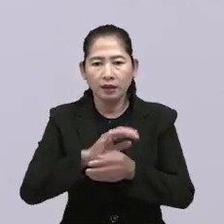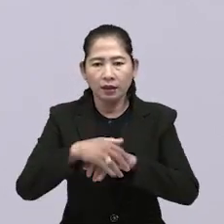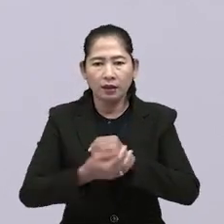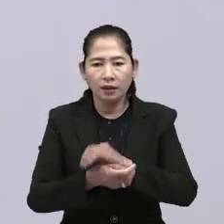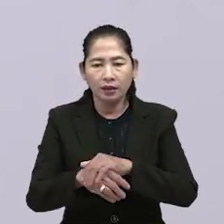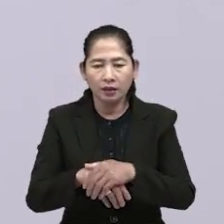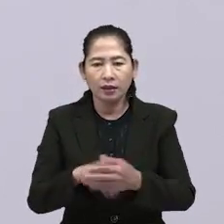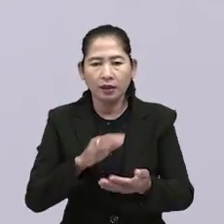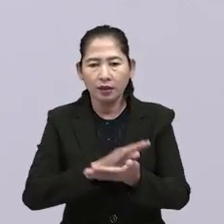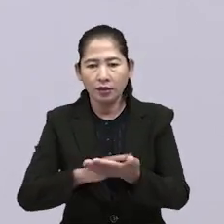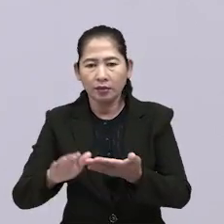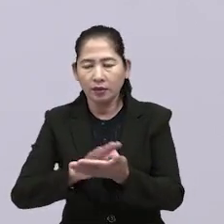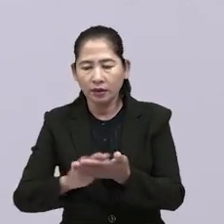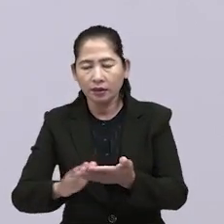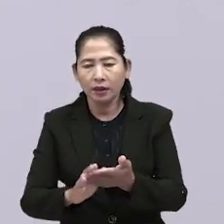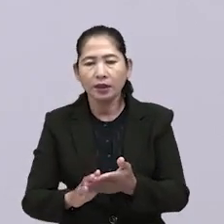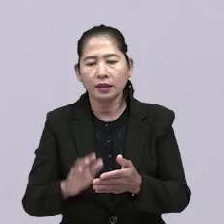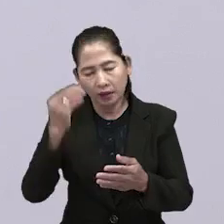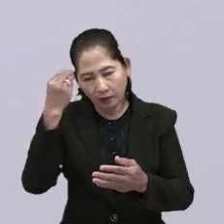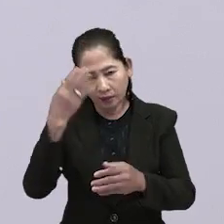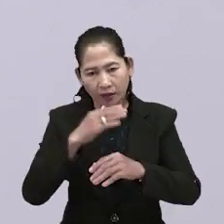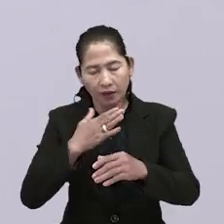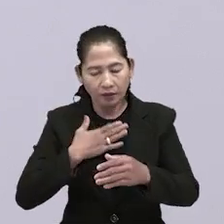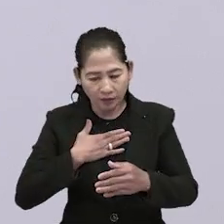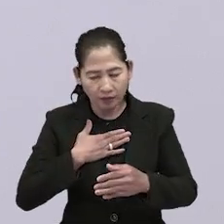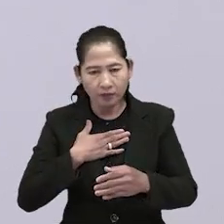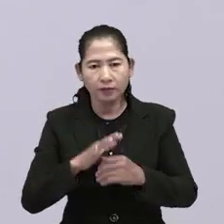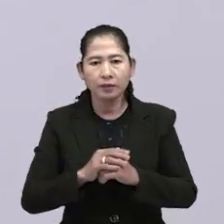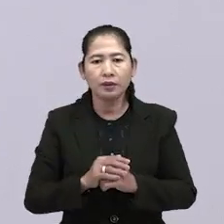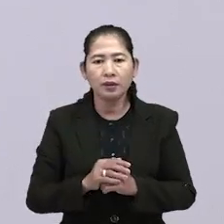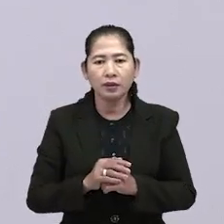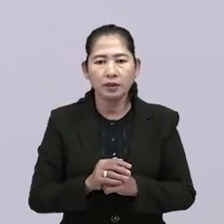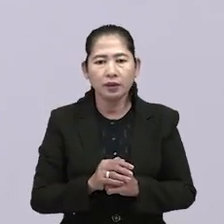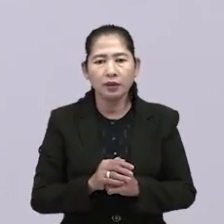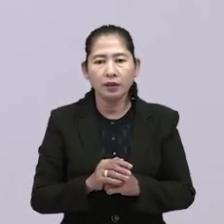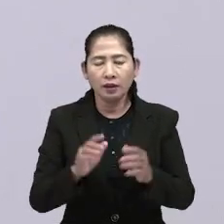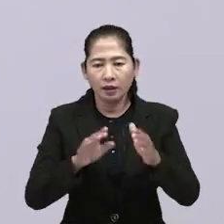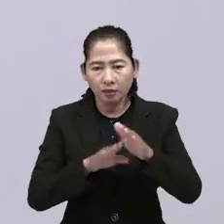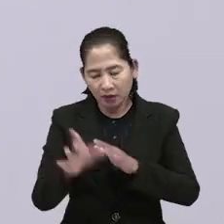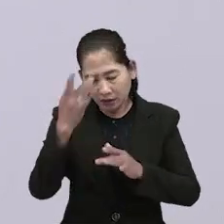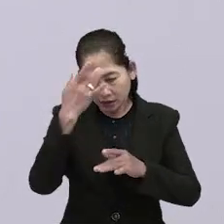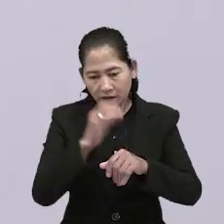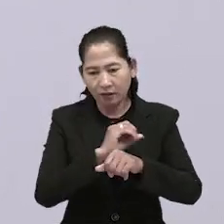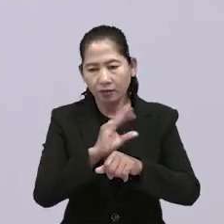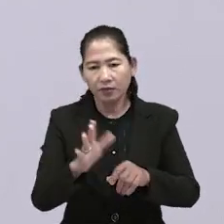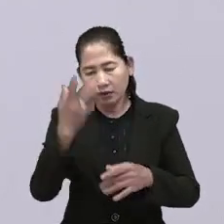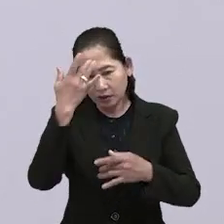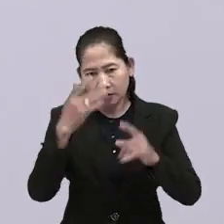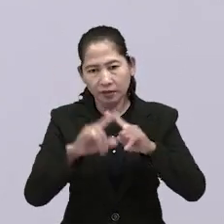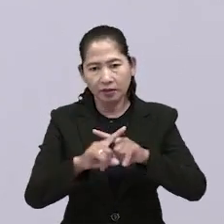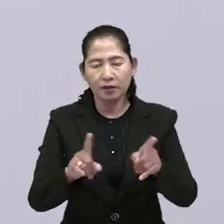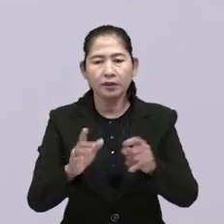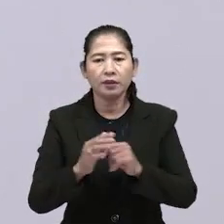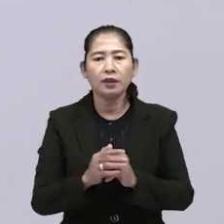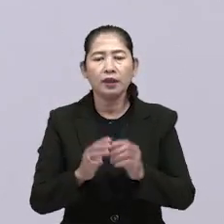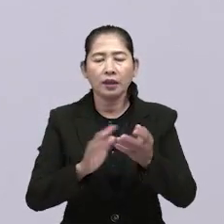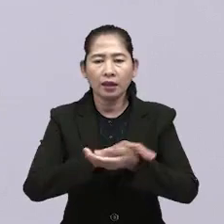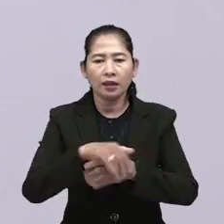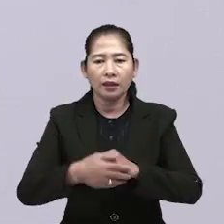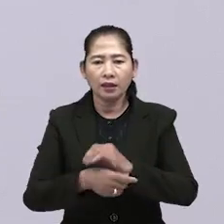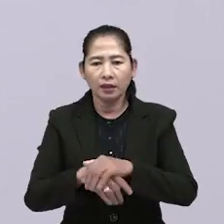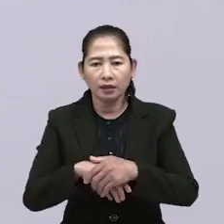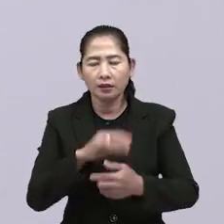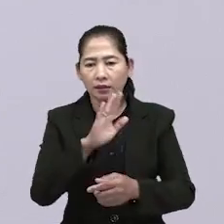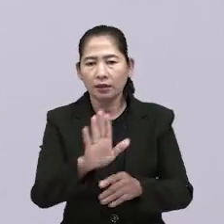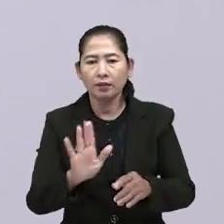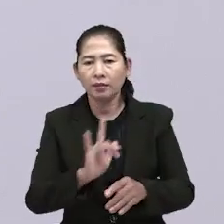xâm át đài ở bán xa át. Chà đập bây ca bia khuôn con. Ai phát bia chung ngư khuy đập rầm bốn nâng chung ngư xem xanh tiện. Ca liêng xâm át đài cư